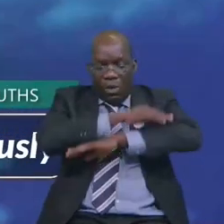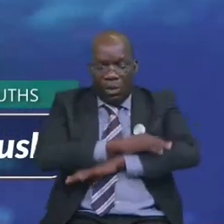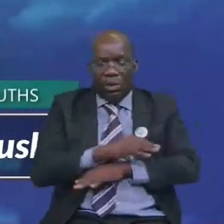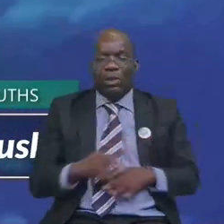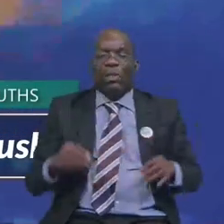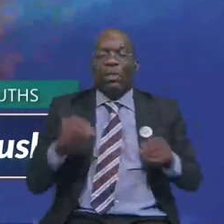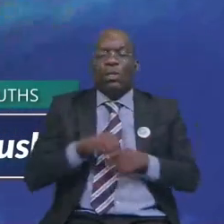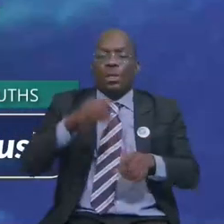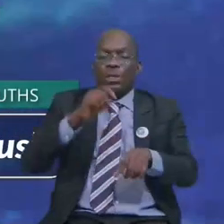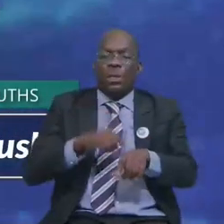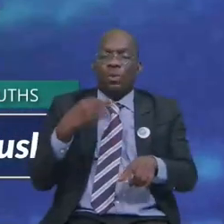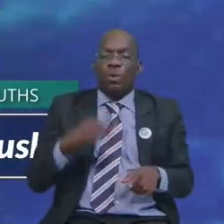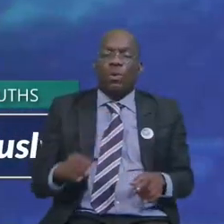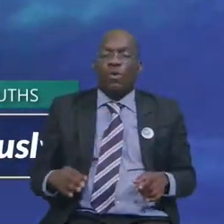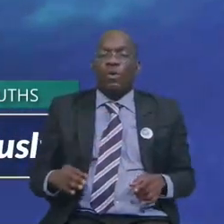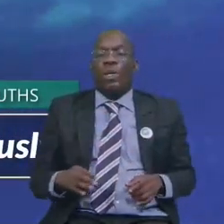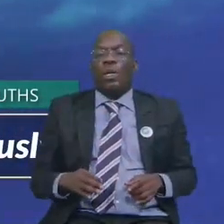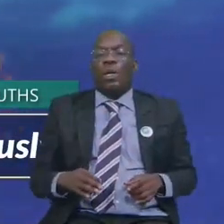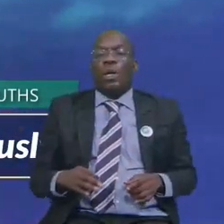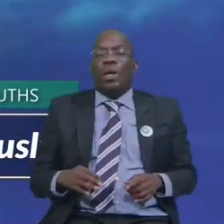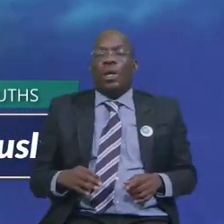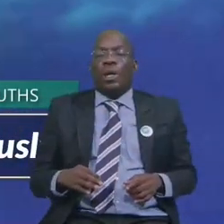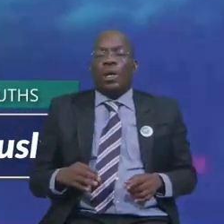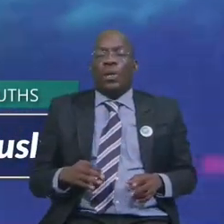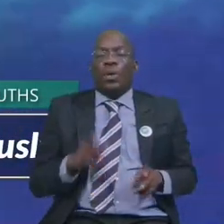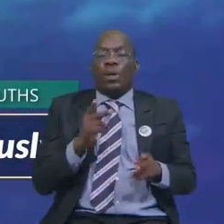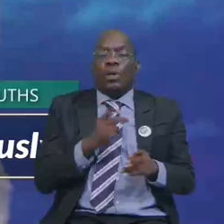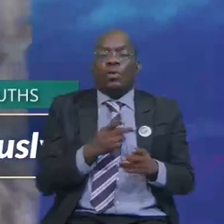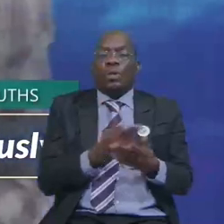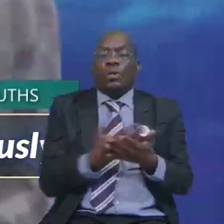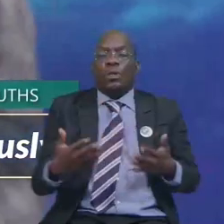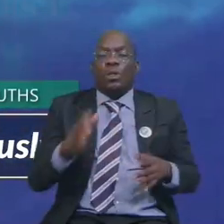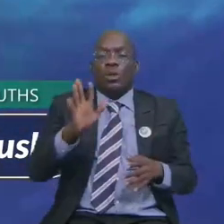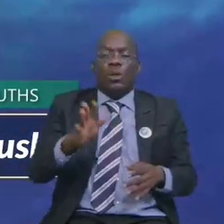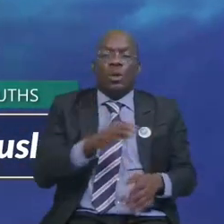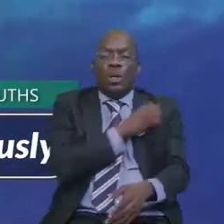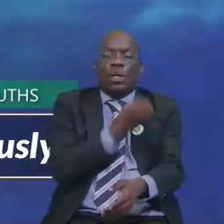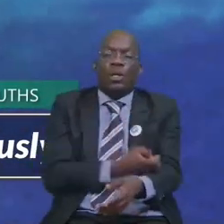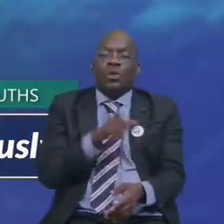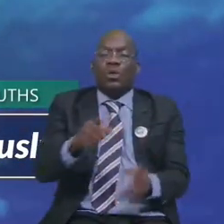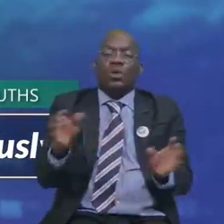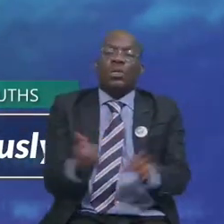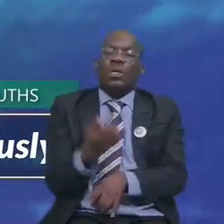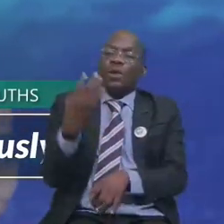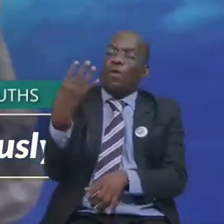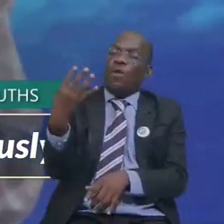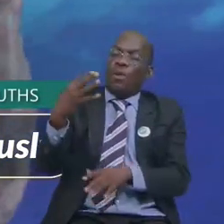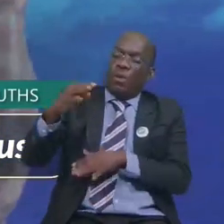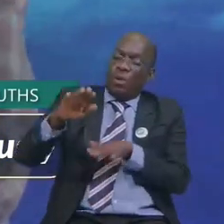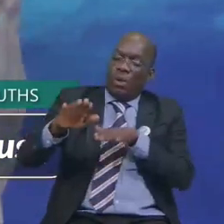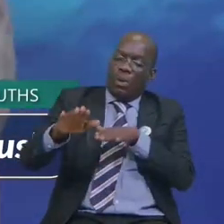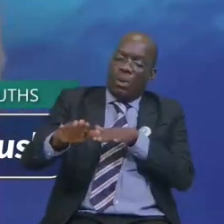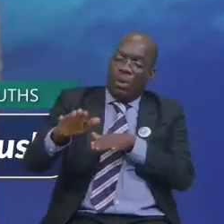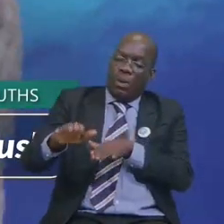de distraction et tu discutes ton énergie tout ce que tu as fait tu retrouves non tu